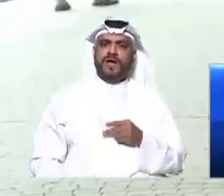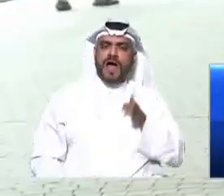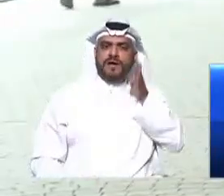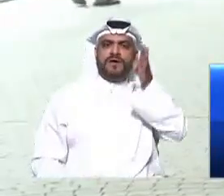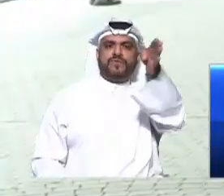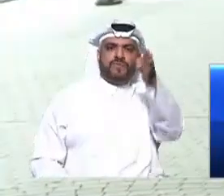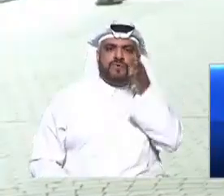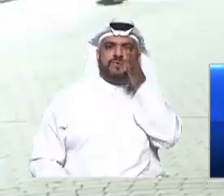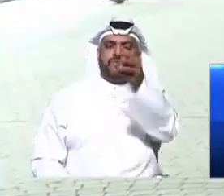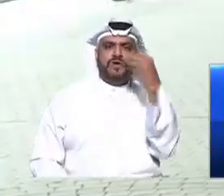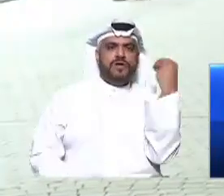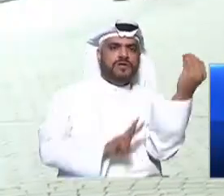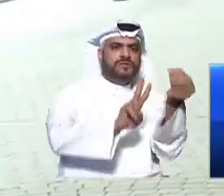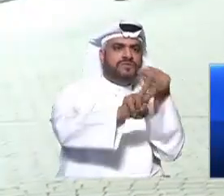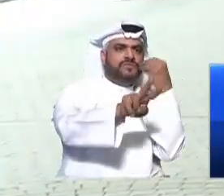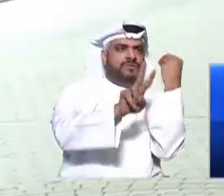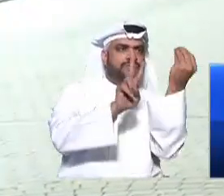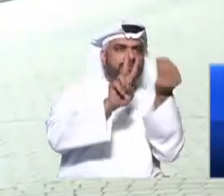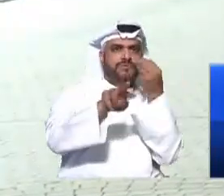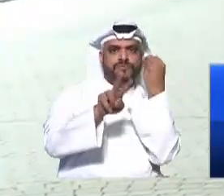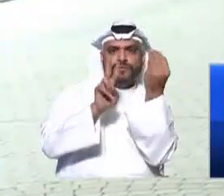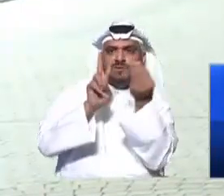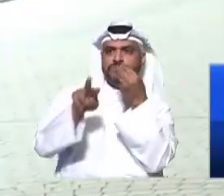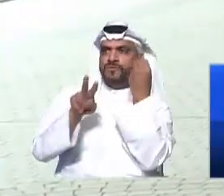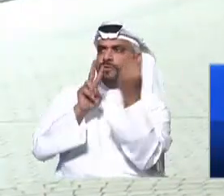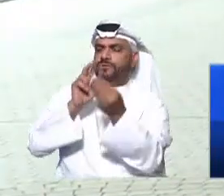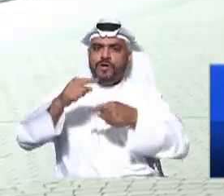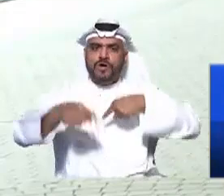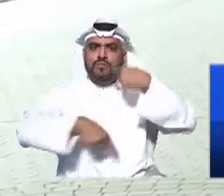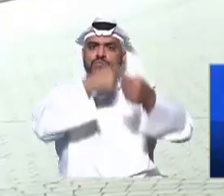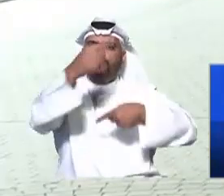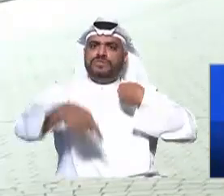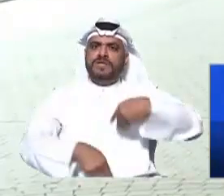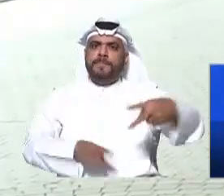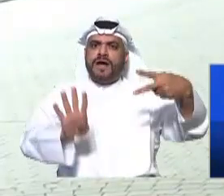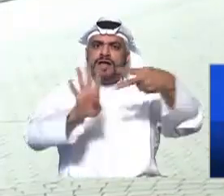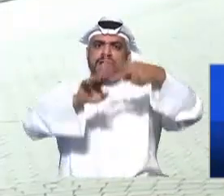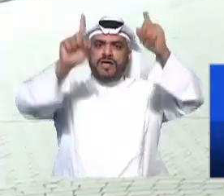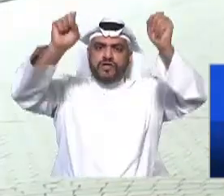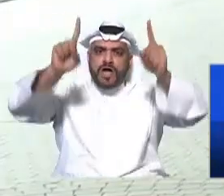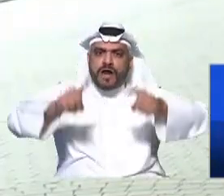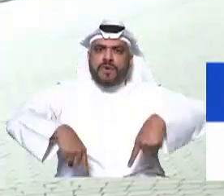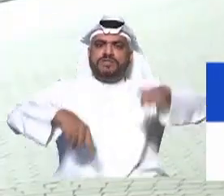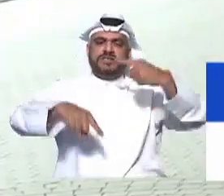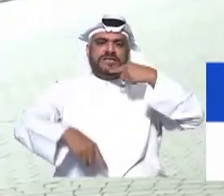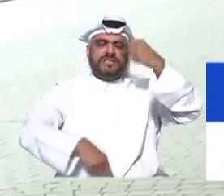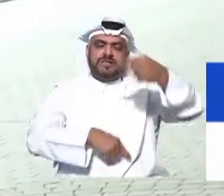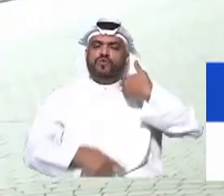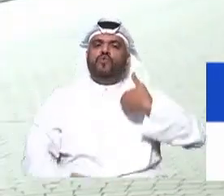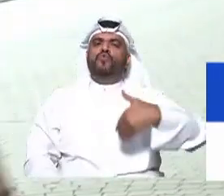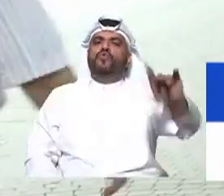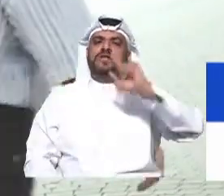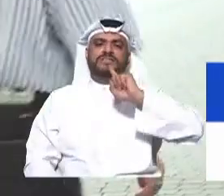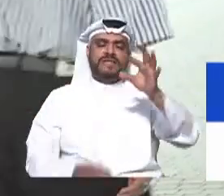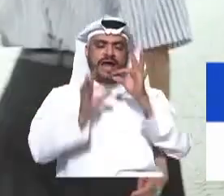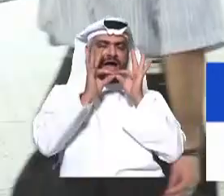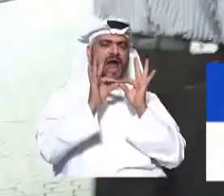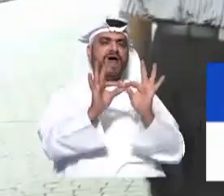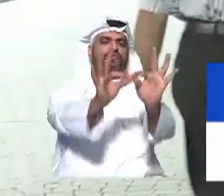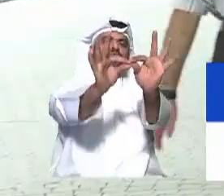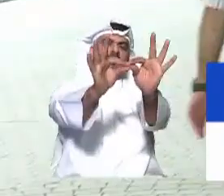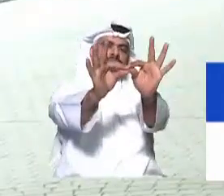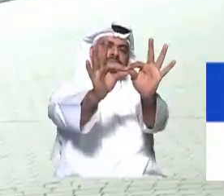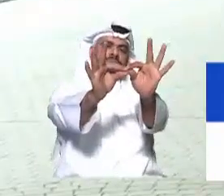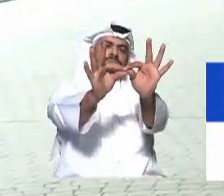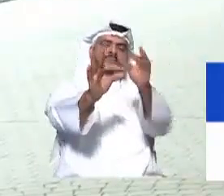التفتيشية والحملات التفتيشية هي مستمرة على مدار العام وليس بس فترة محددة، ومستمرة